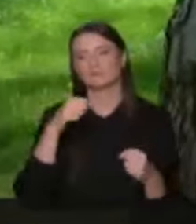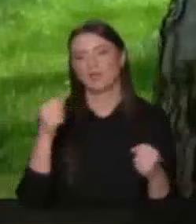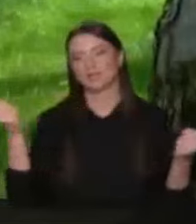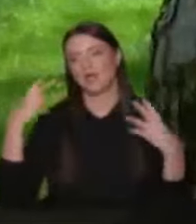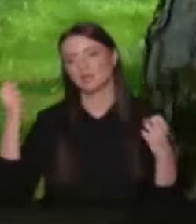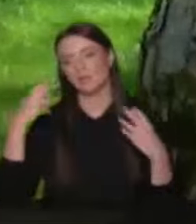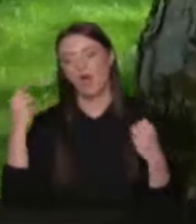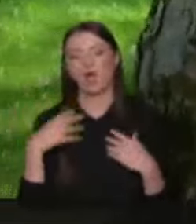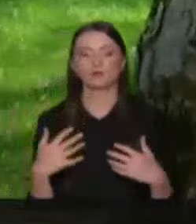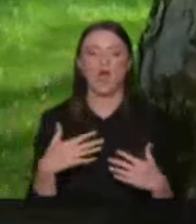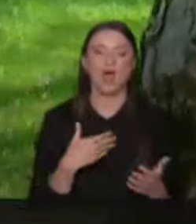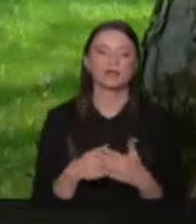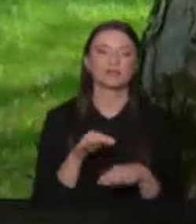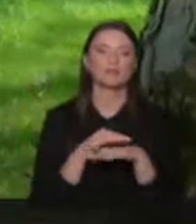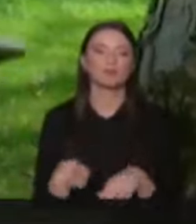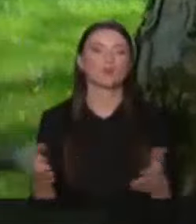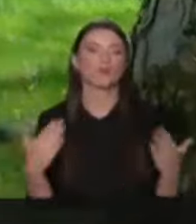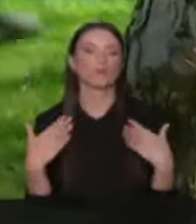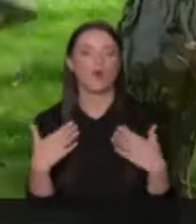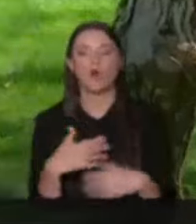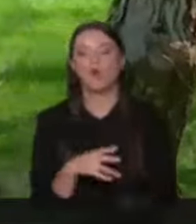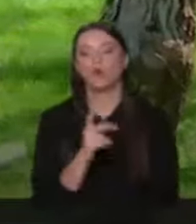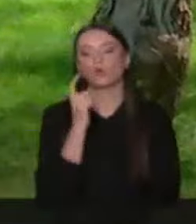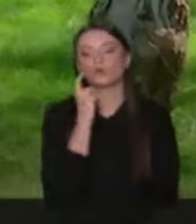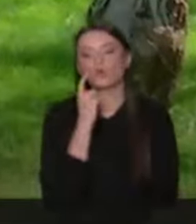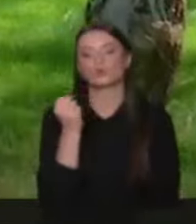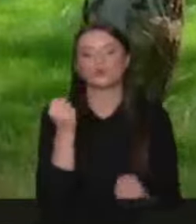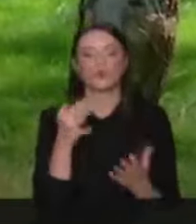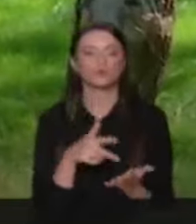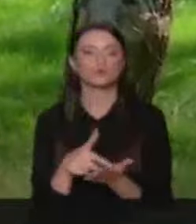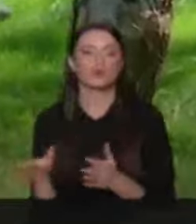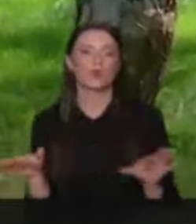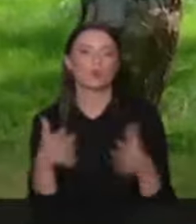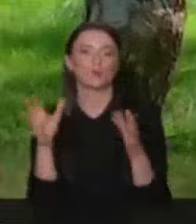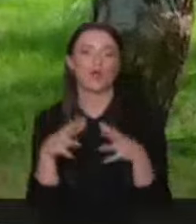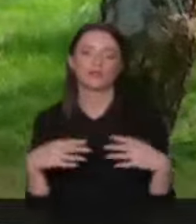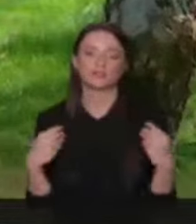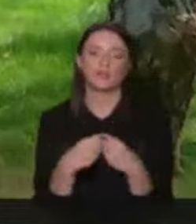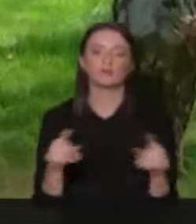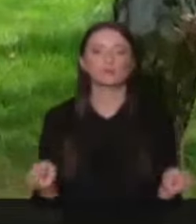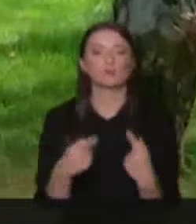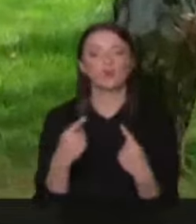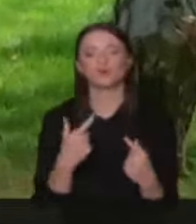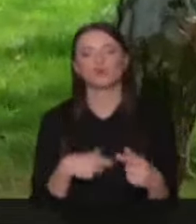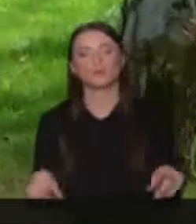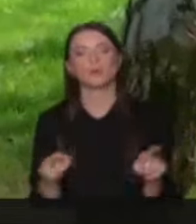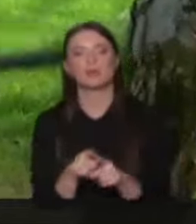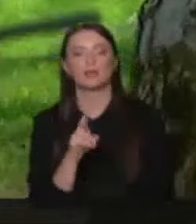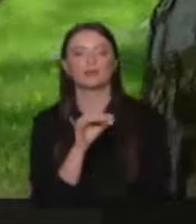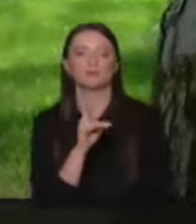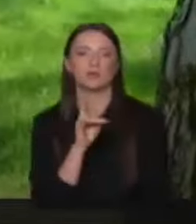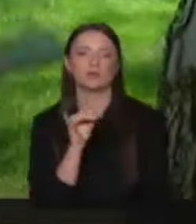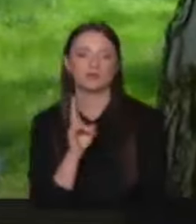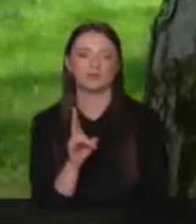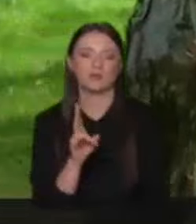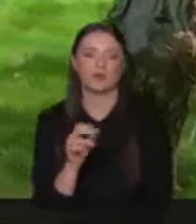якось активно провести той відпочинок. Хтось просто йде гуляти із сім'ями, створює собі такий пікнік, можливо, на ось